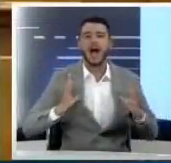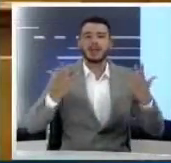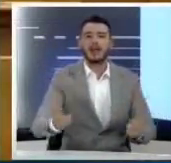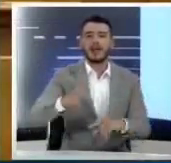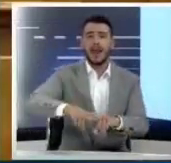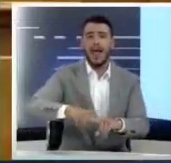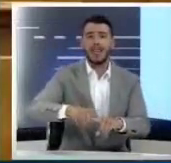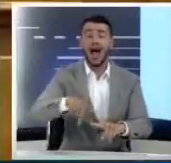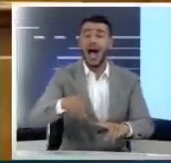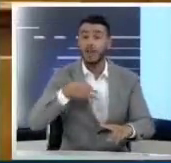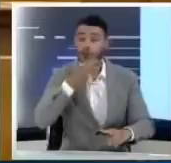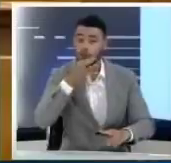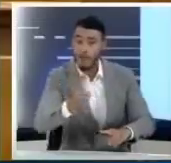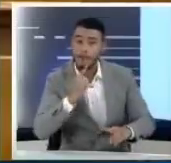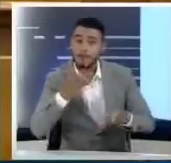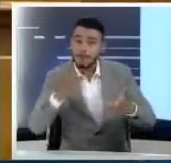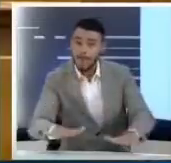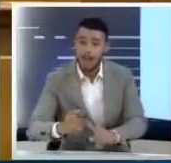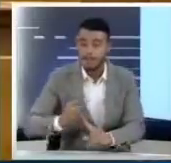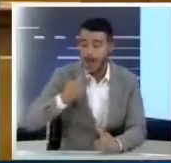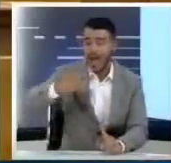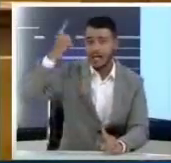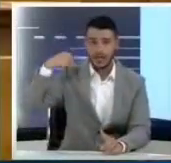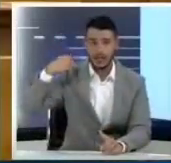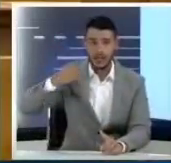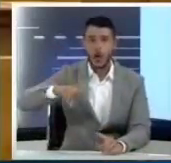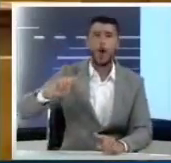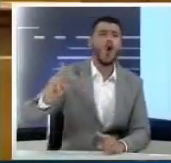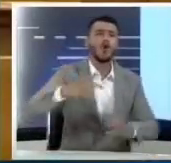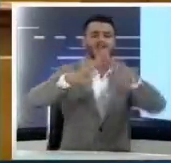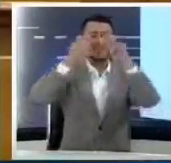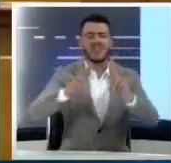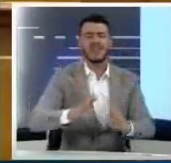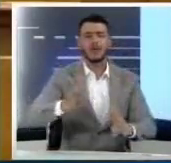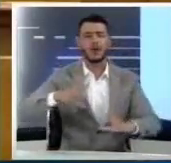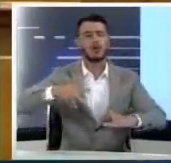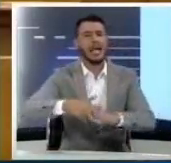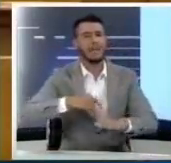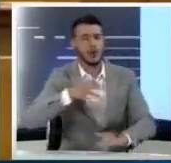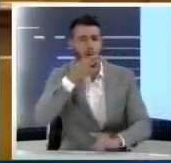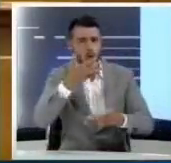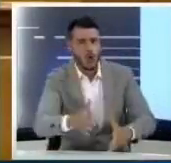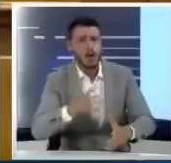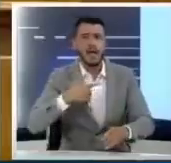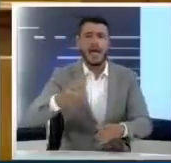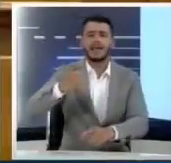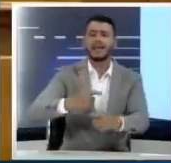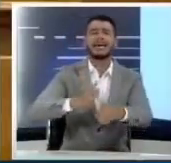πέρυσι. Και το έχουμε αυτό. Το λέει το ECB, το λέει το Δουνουτού, το λένε οι αγορές, το λένε